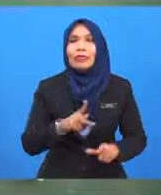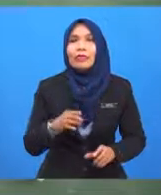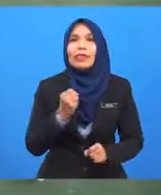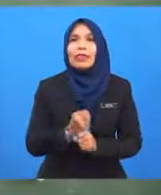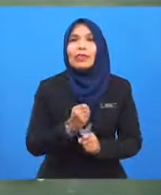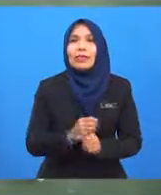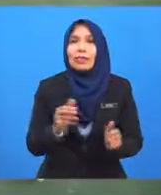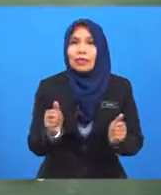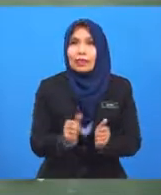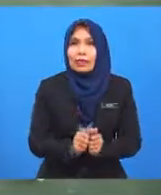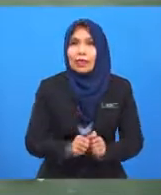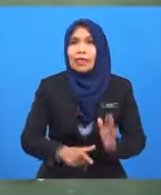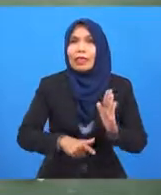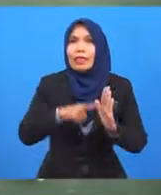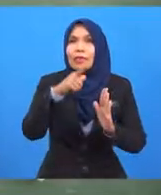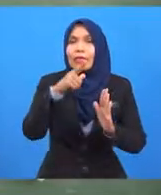mudah dan cepat.